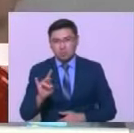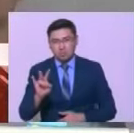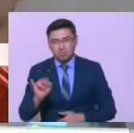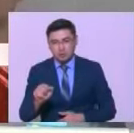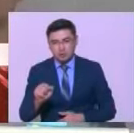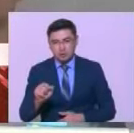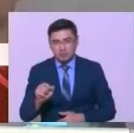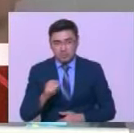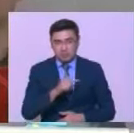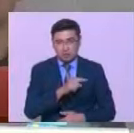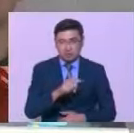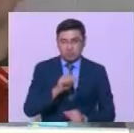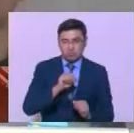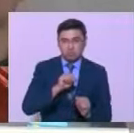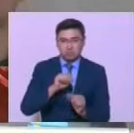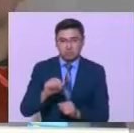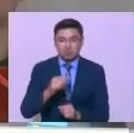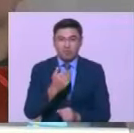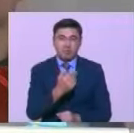қасиетті борышы,